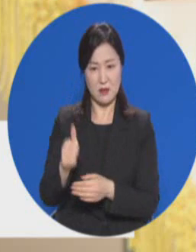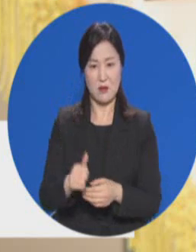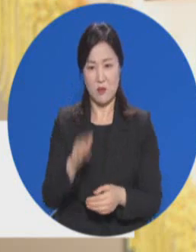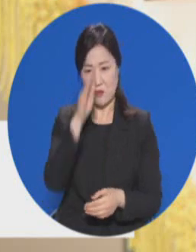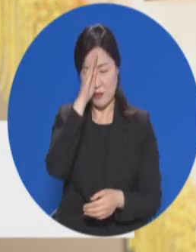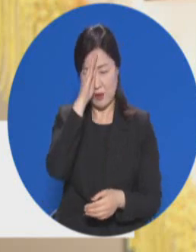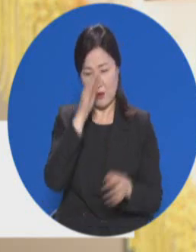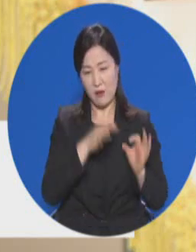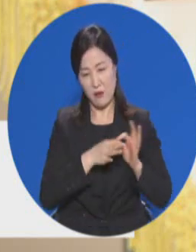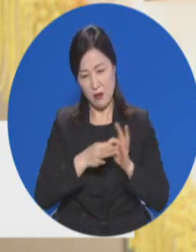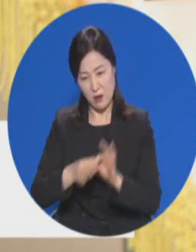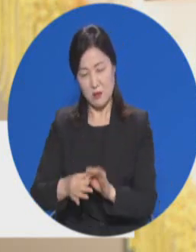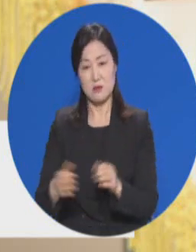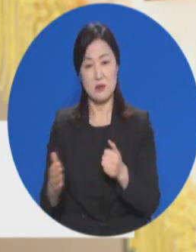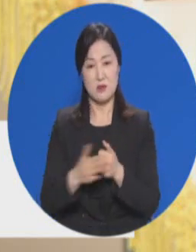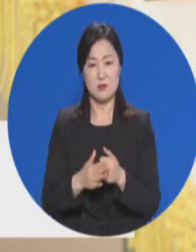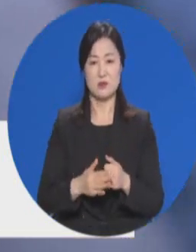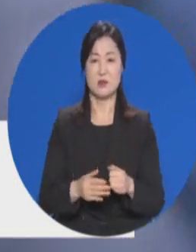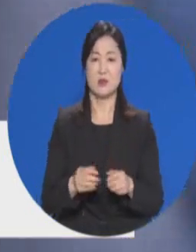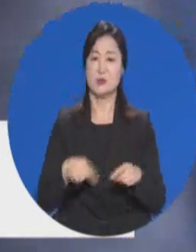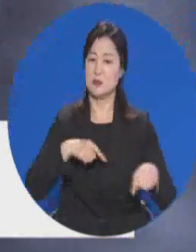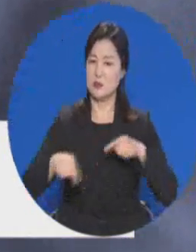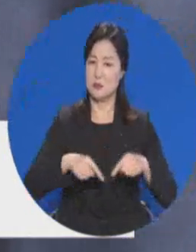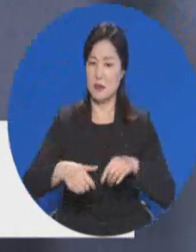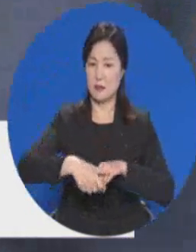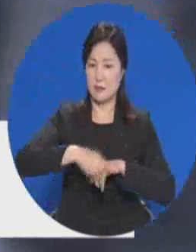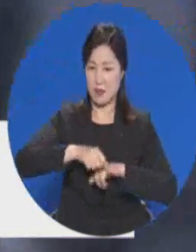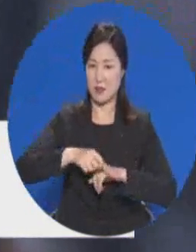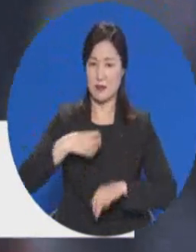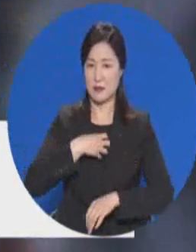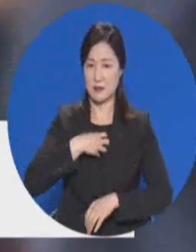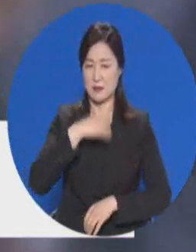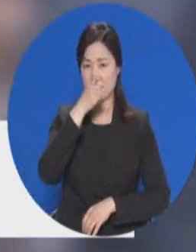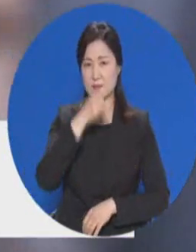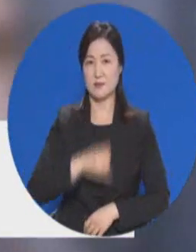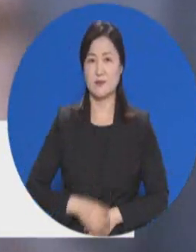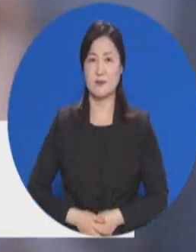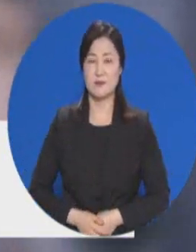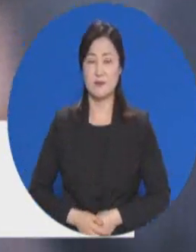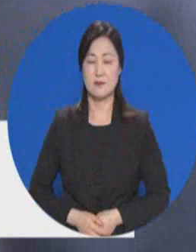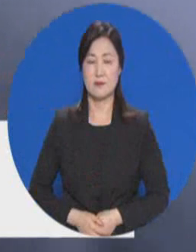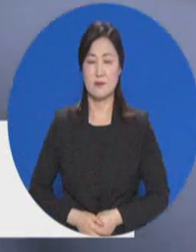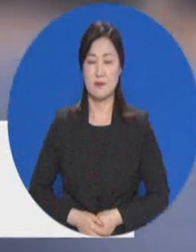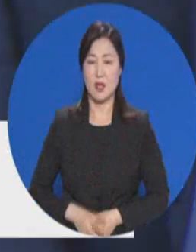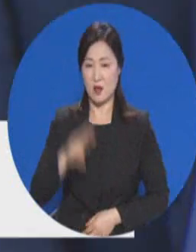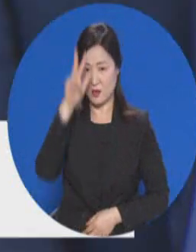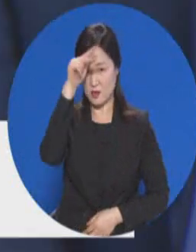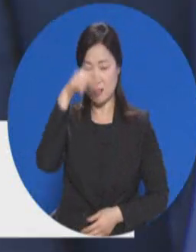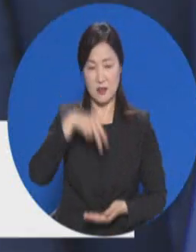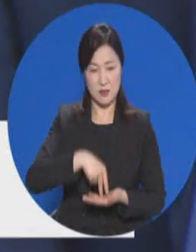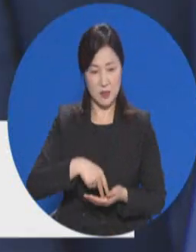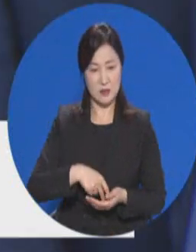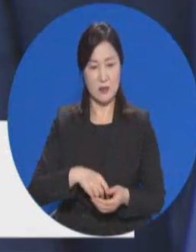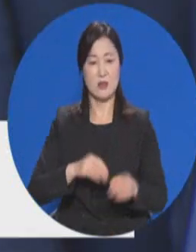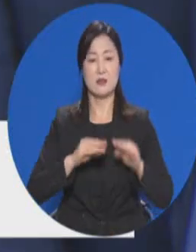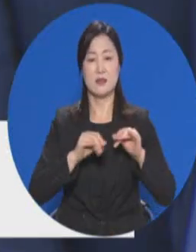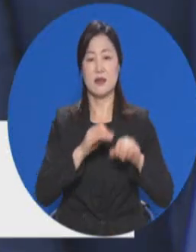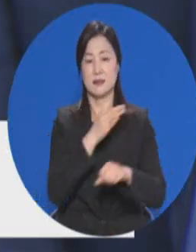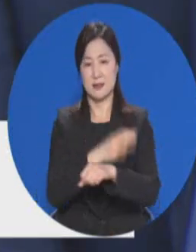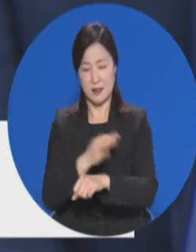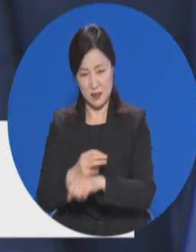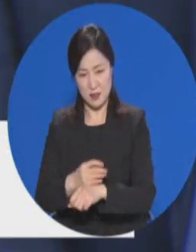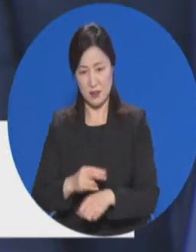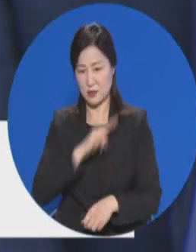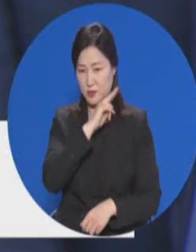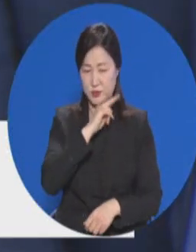길어지자 시정 공백을 우려하는 목소리가 나오고 있습니다. 한편 경찰은 부동산 관련 의혹과 최근